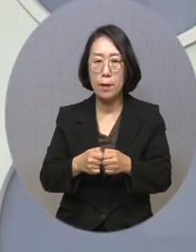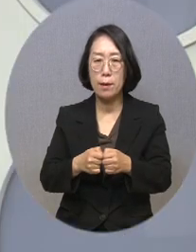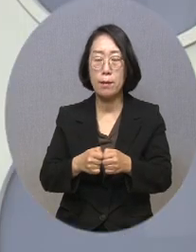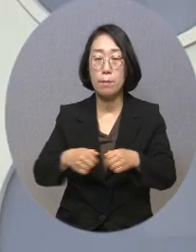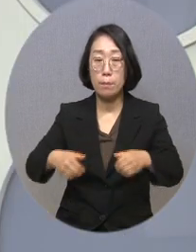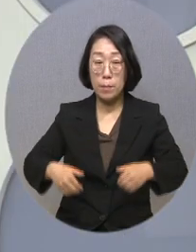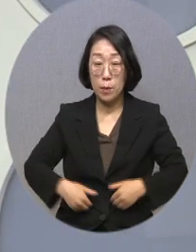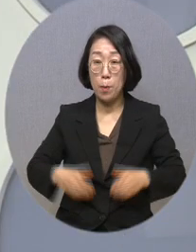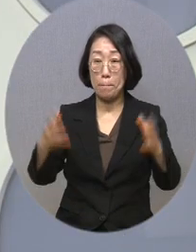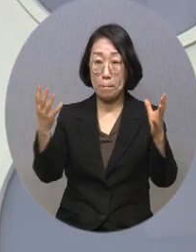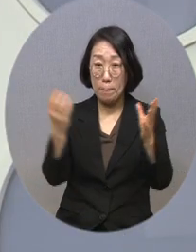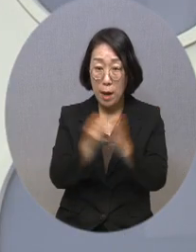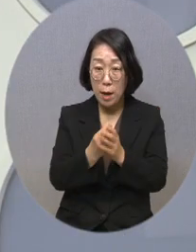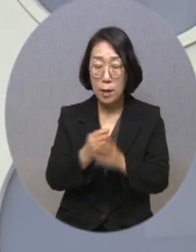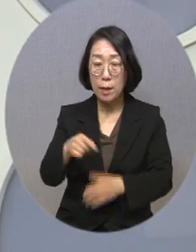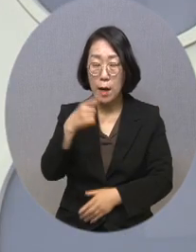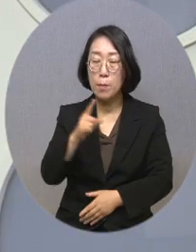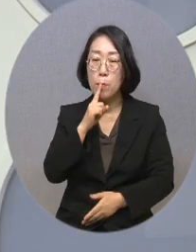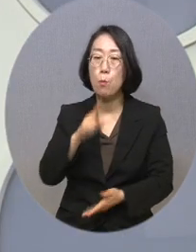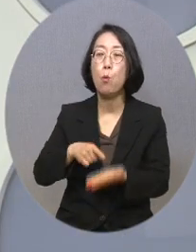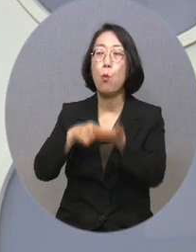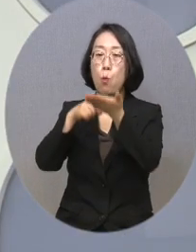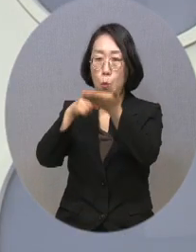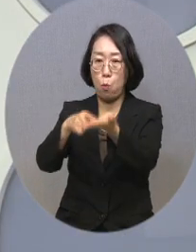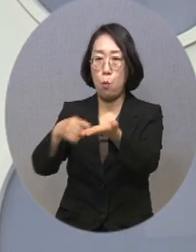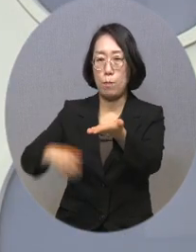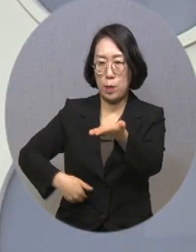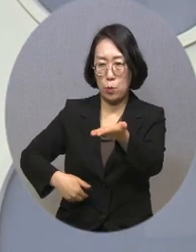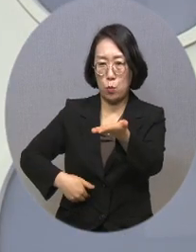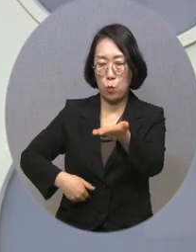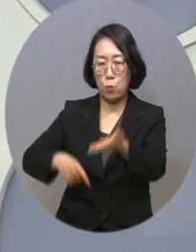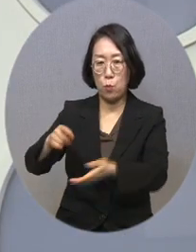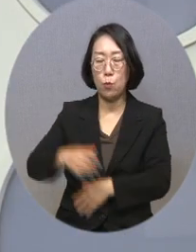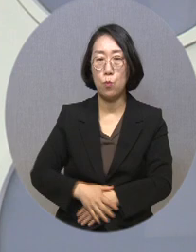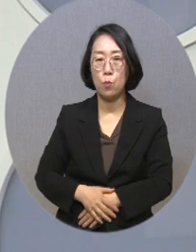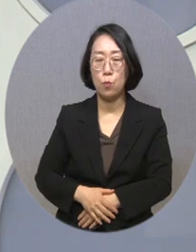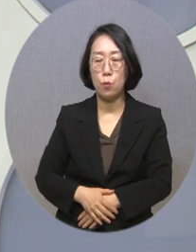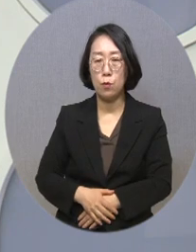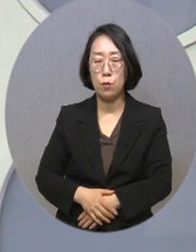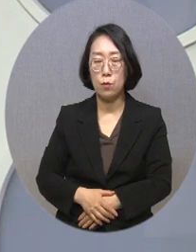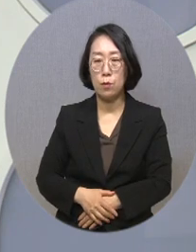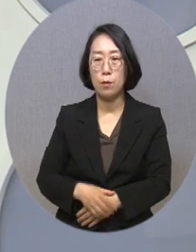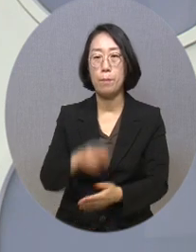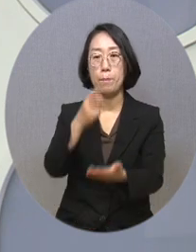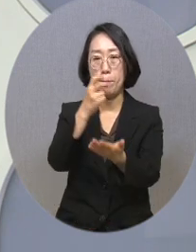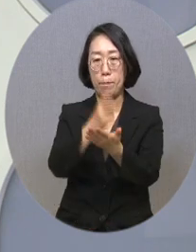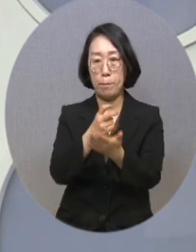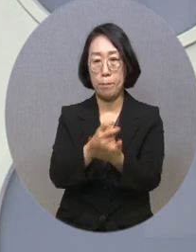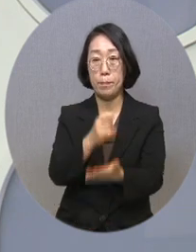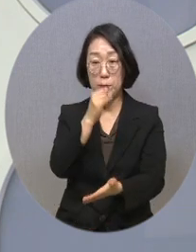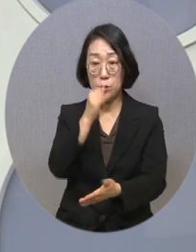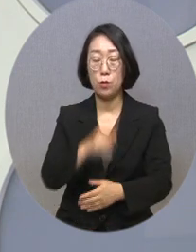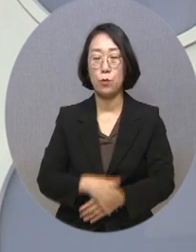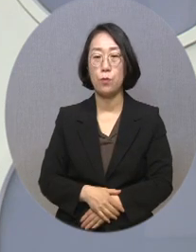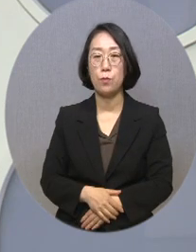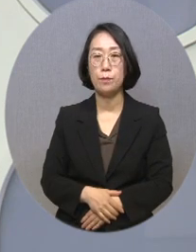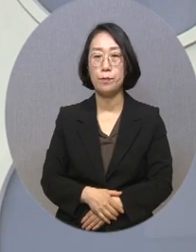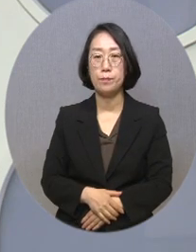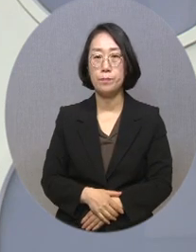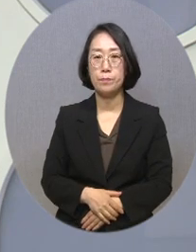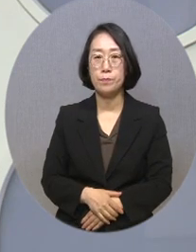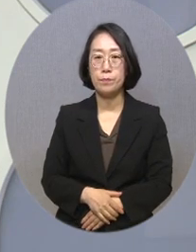하고 이것에 대해서 이제 보고를 하도록 그 이행 결과를 하도록 돼 있는 이 저 그 규정이 있습니다.